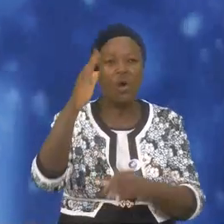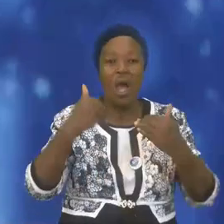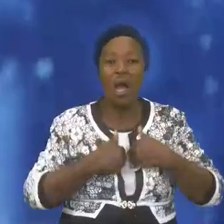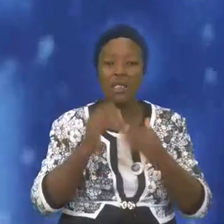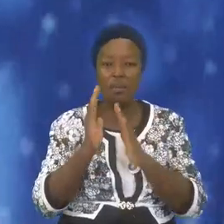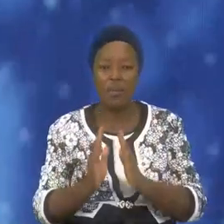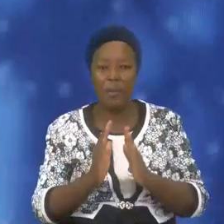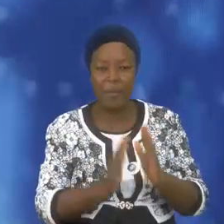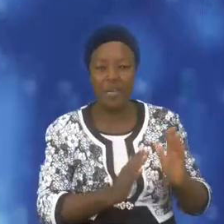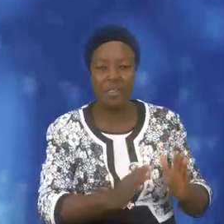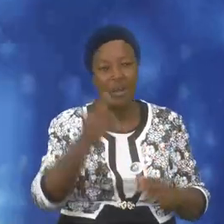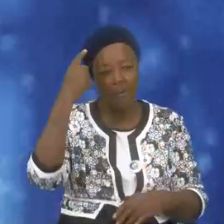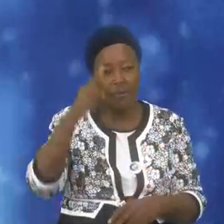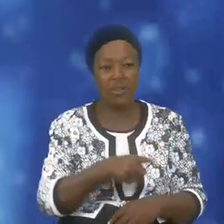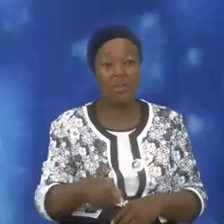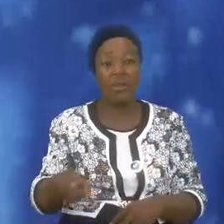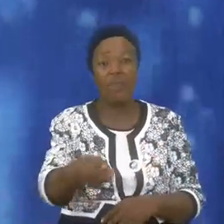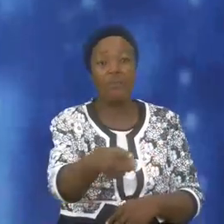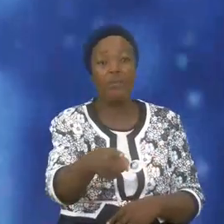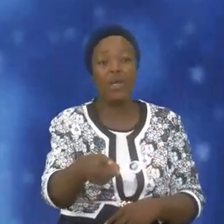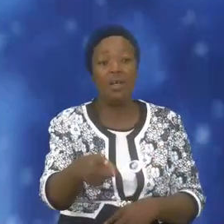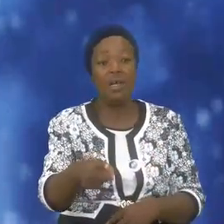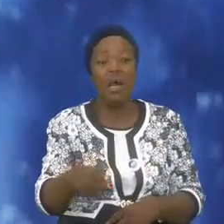que Dieu a préparées pour ceux qui l'aiment.